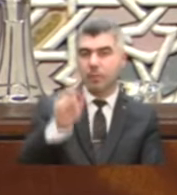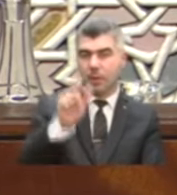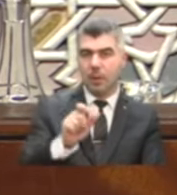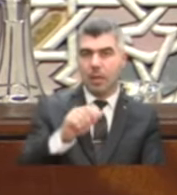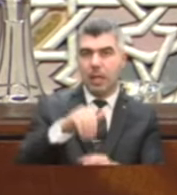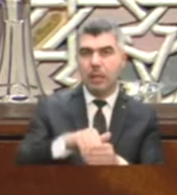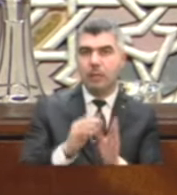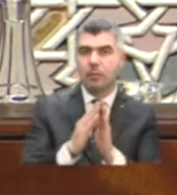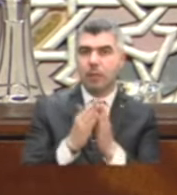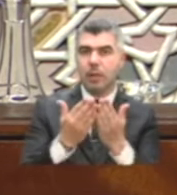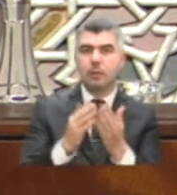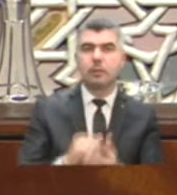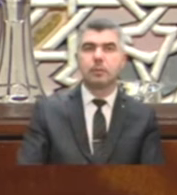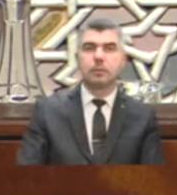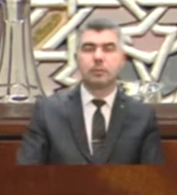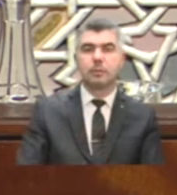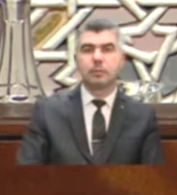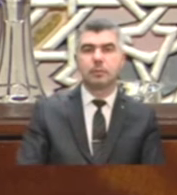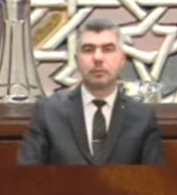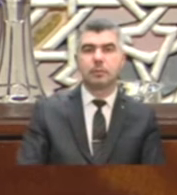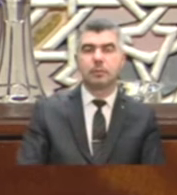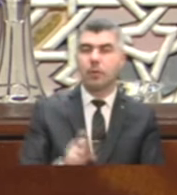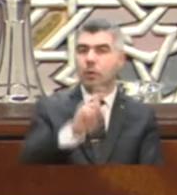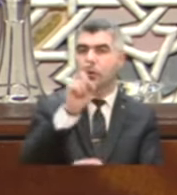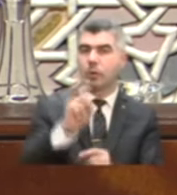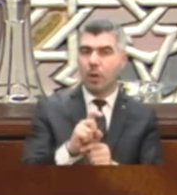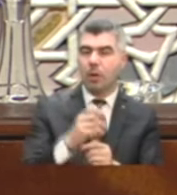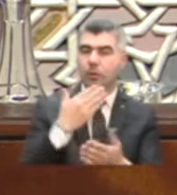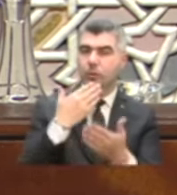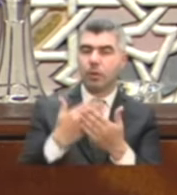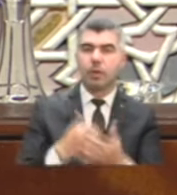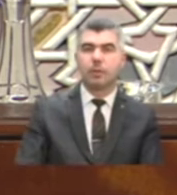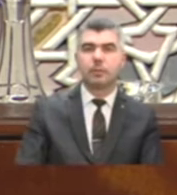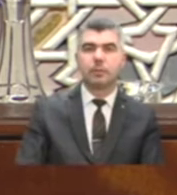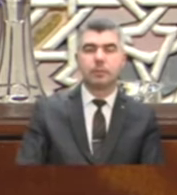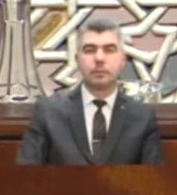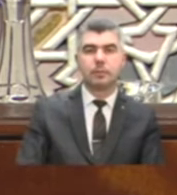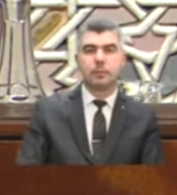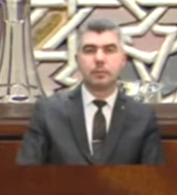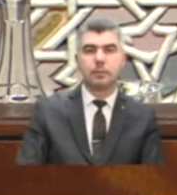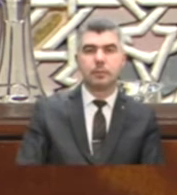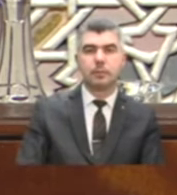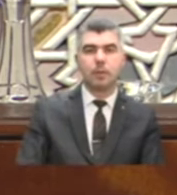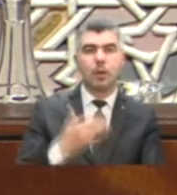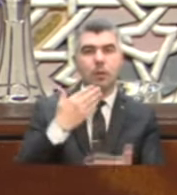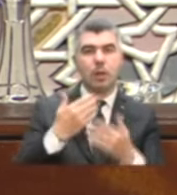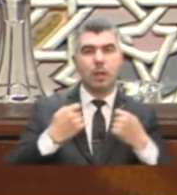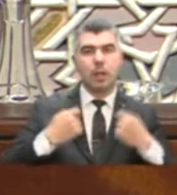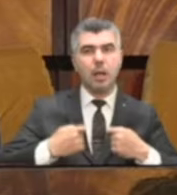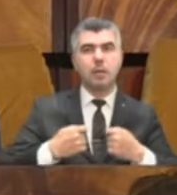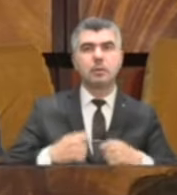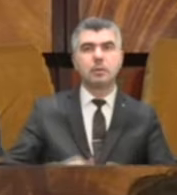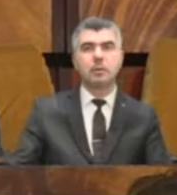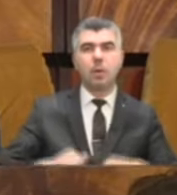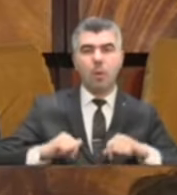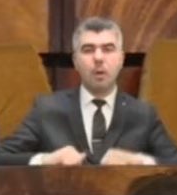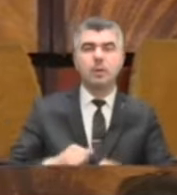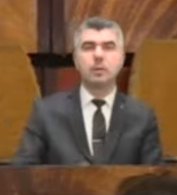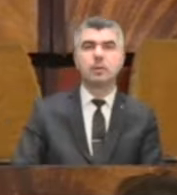التقدم والاشتراكية، فليتفضل أحد واضعي السؤال. مشكور. تفضل السيد نائب. شكرا السيد رئيس. السيدة